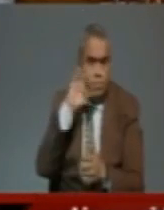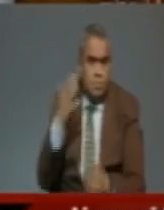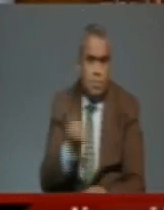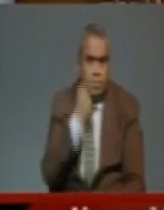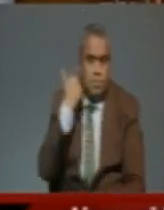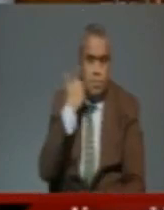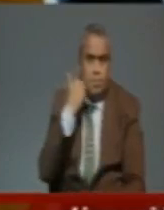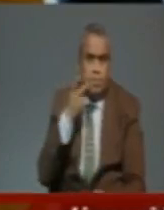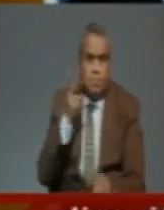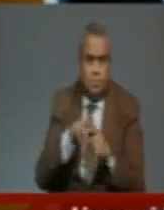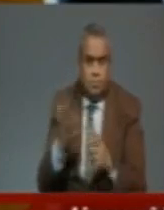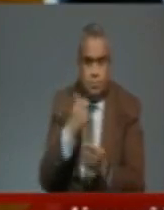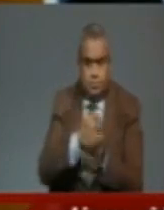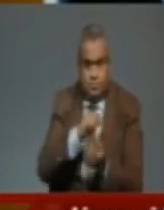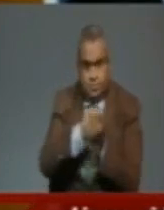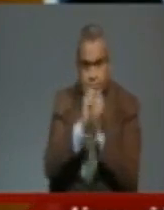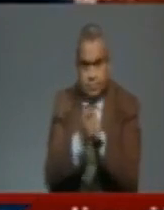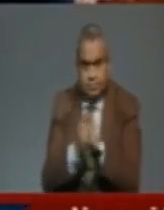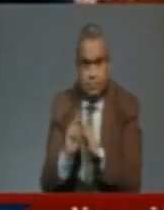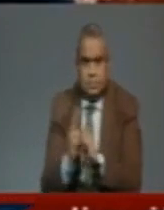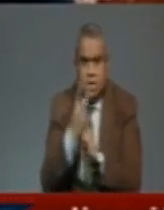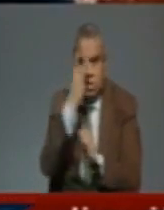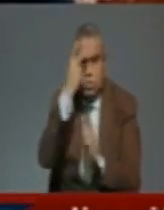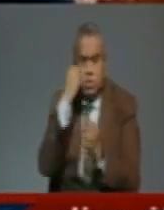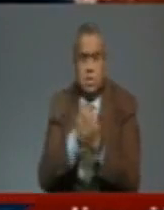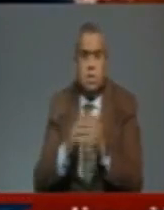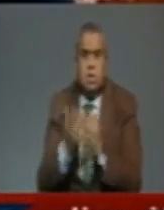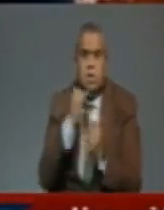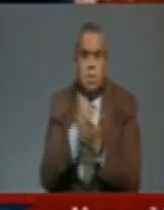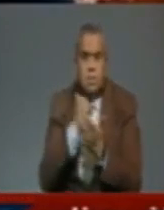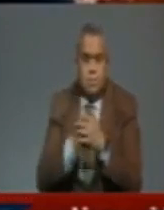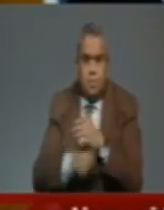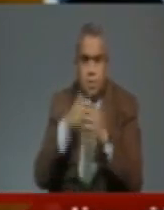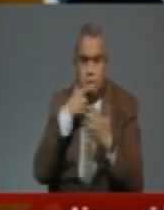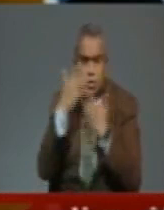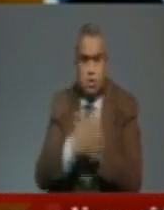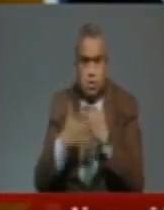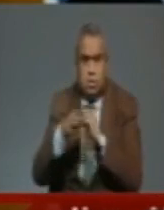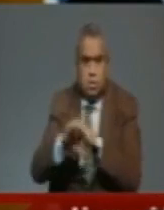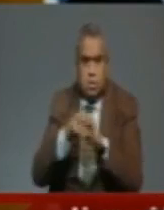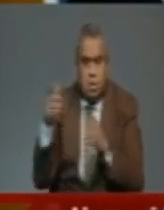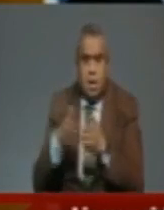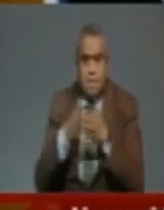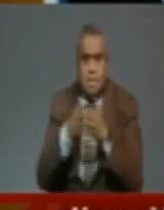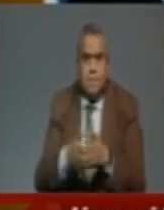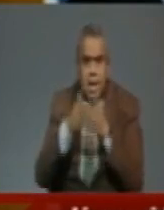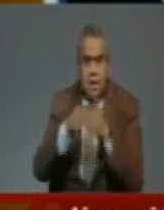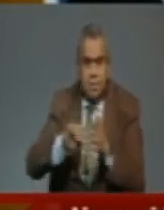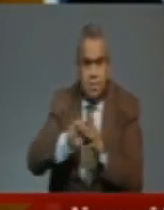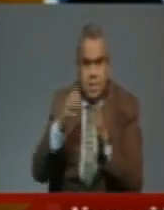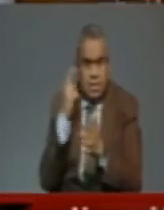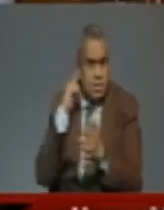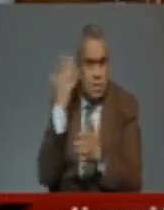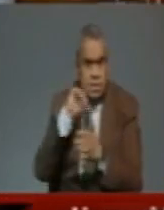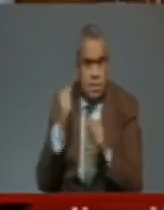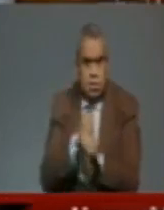يا فندم نطور لما حضرتك وجهت ان احنا لازم نطور هذه الشركه وندخل مراكب جديده وخاصه مش لخدمه